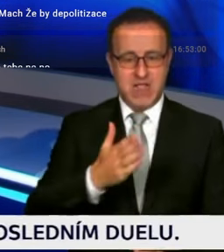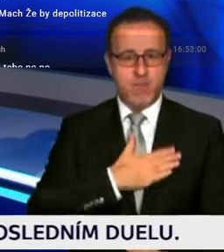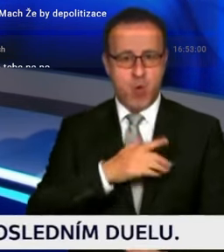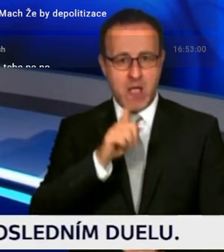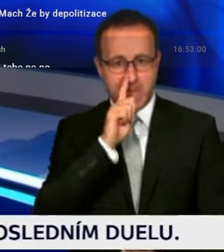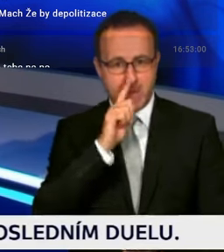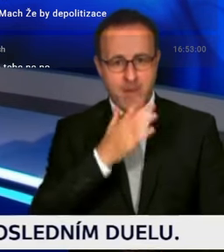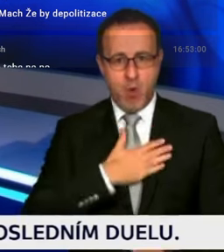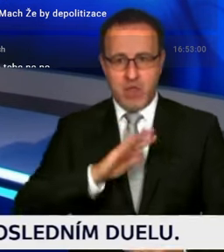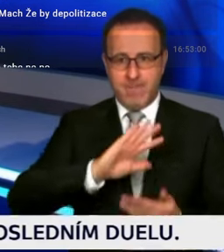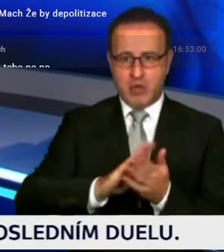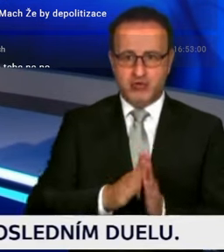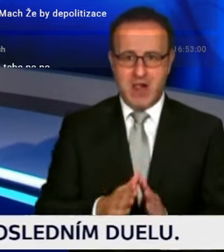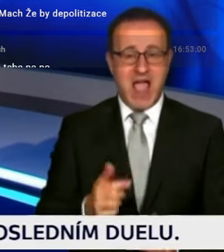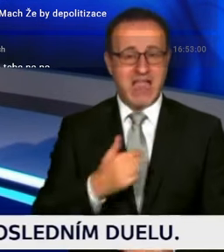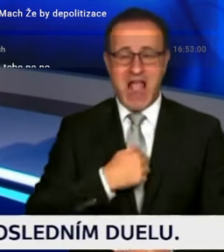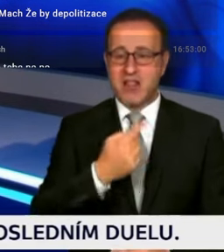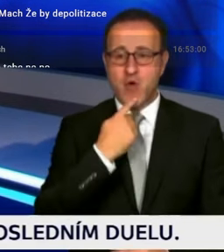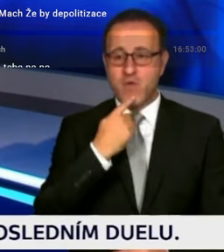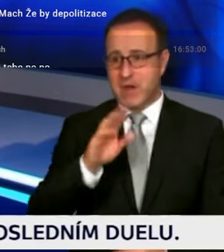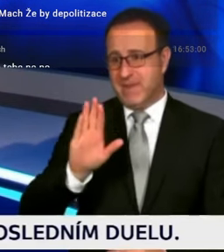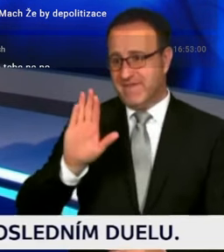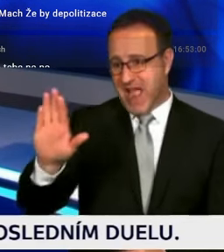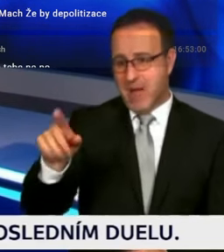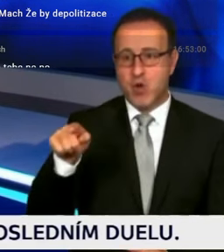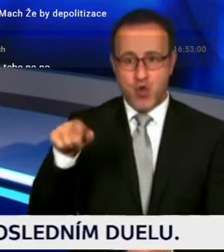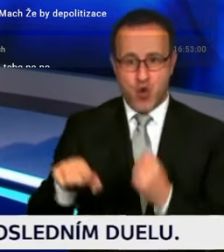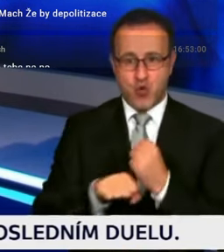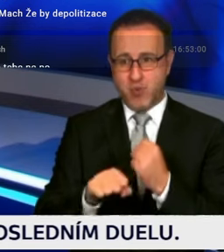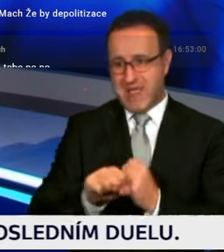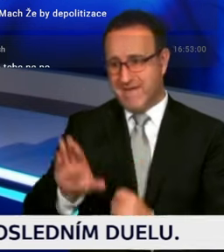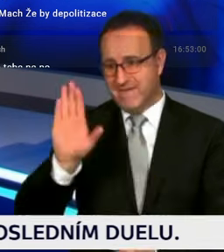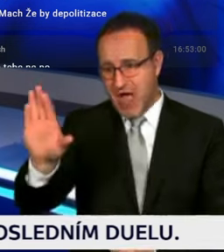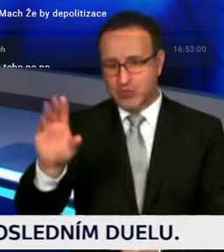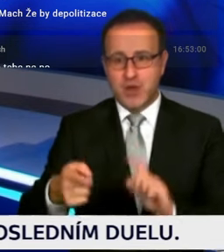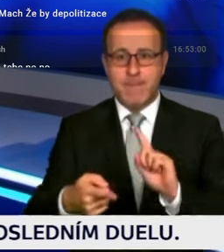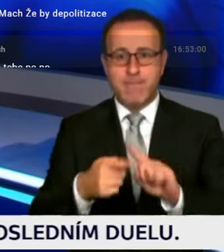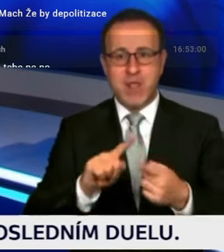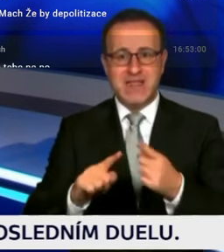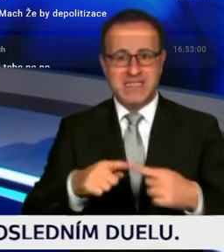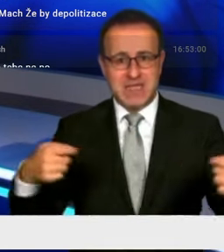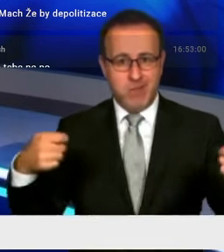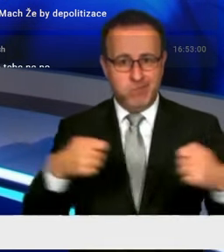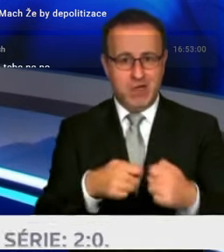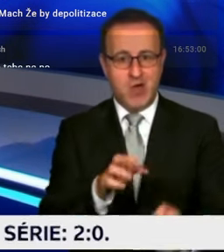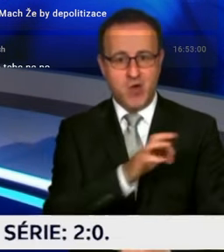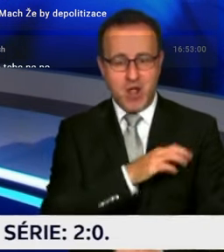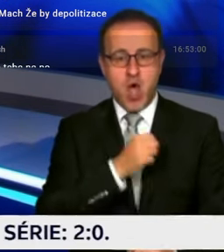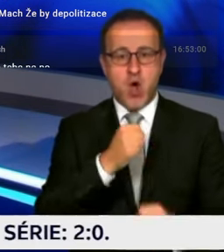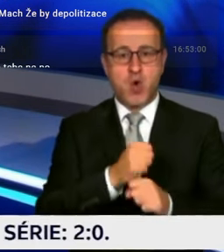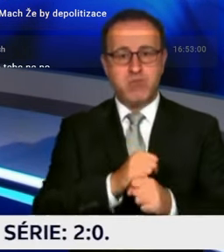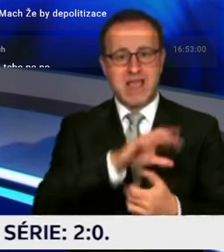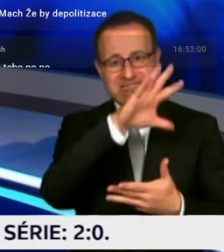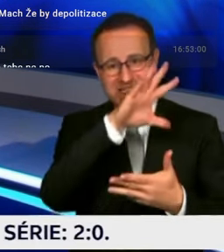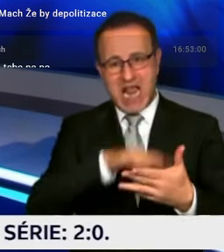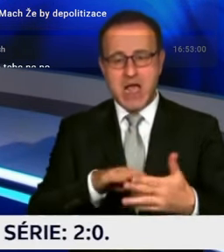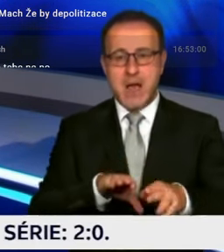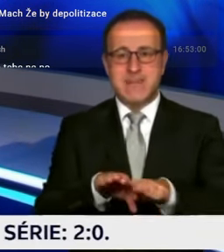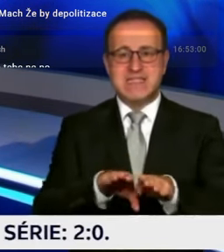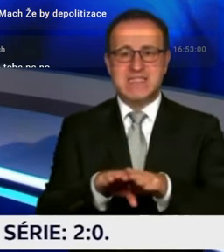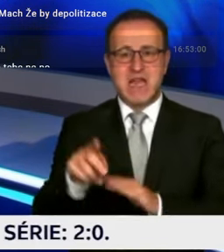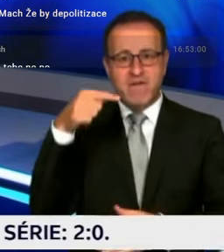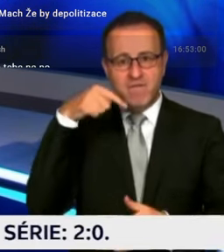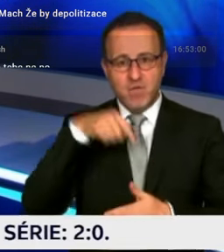je jednoduché ale ja to nehovorím vám Akurát že to robia vaši politickí súputníci a robia to ešte aj zo stránky Ministerstva vnútra takže ja